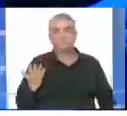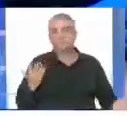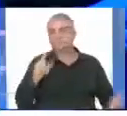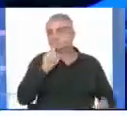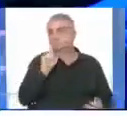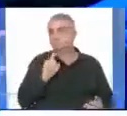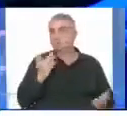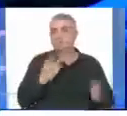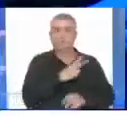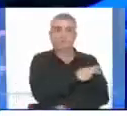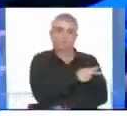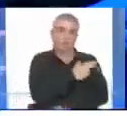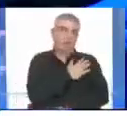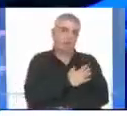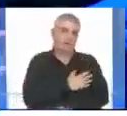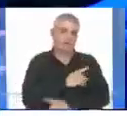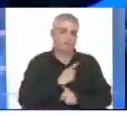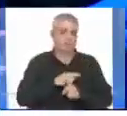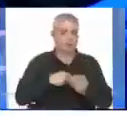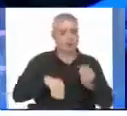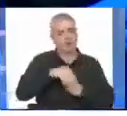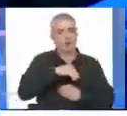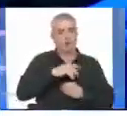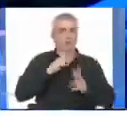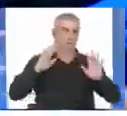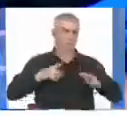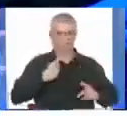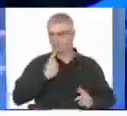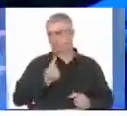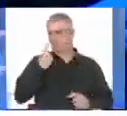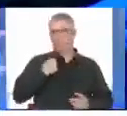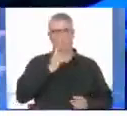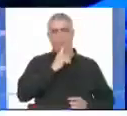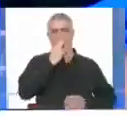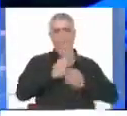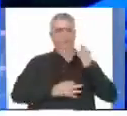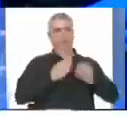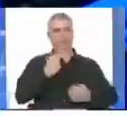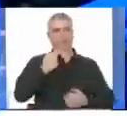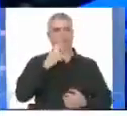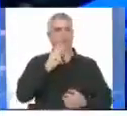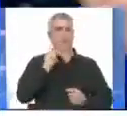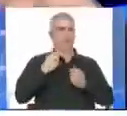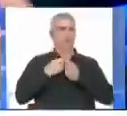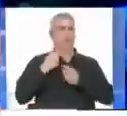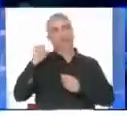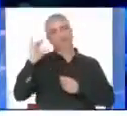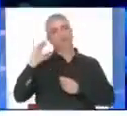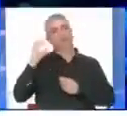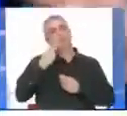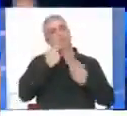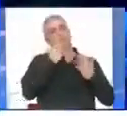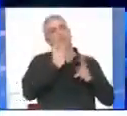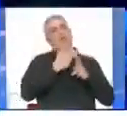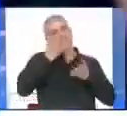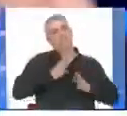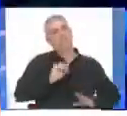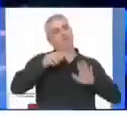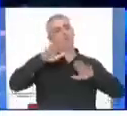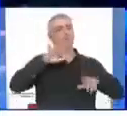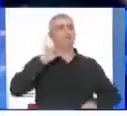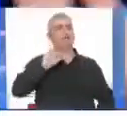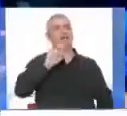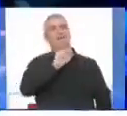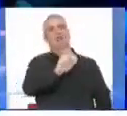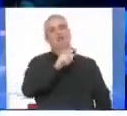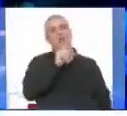כנראה המשטרה רצתה להלבין את השעוריה הזאת. מה פתאום? לא שואלים את הדס קליין, יוסי כהן, אם ספרת רק על יאיר נתניהו, יאיר נתניהו